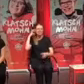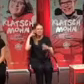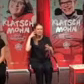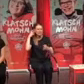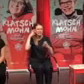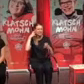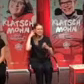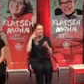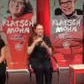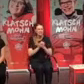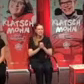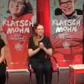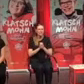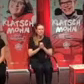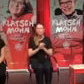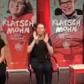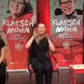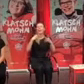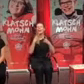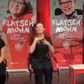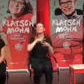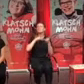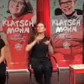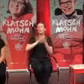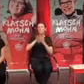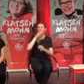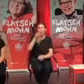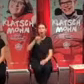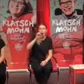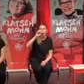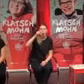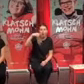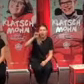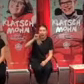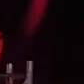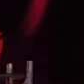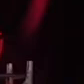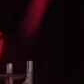gewöhnungsbedürftig. Aber ich frage jetzt einfach mal, Olga, bist du da?